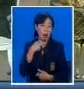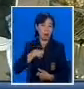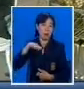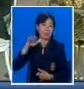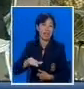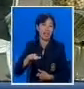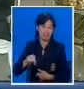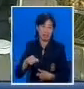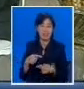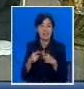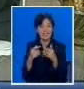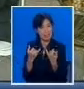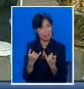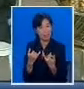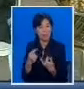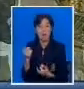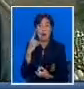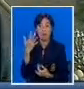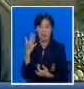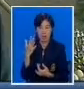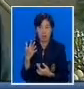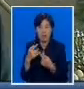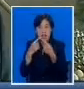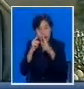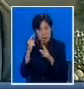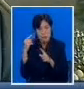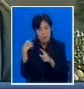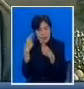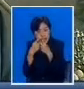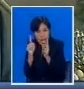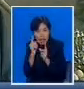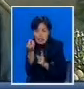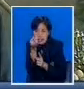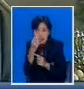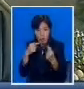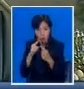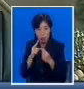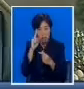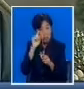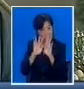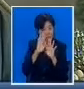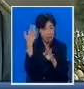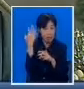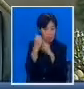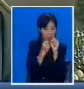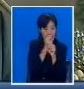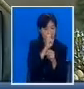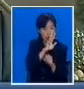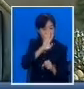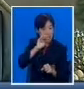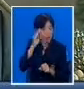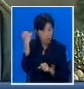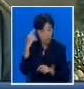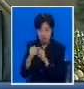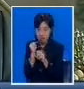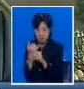มันมีความแตกต่างนิดหน่อยนะครับความอุ่นใจครั้งนี้เทียบกับครั้งที่แล้วก็คือว่าเราไม่ได้มีปัญหา